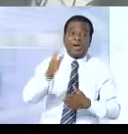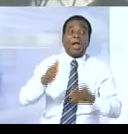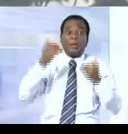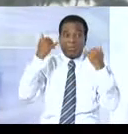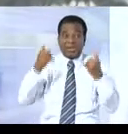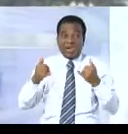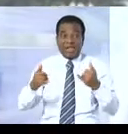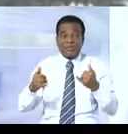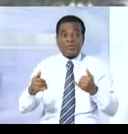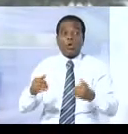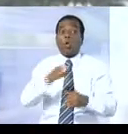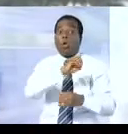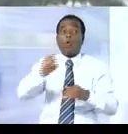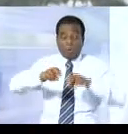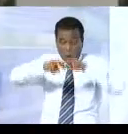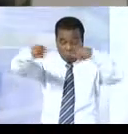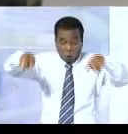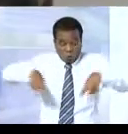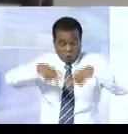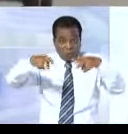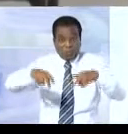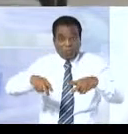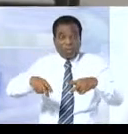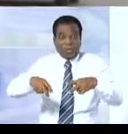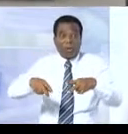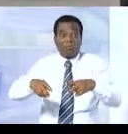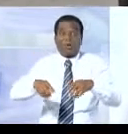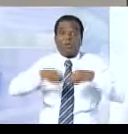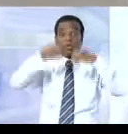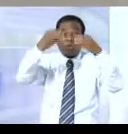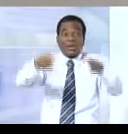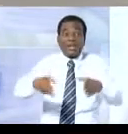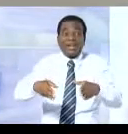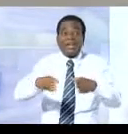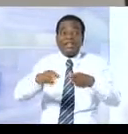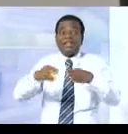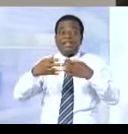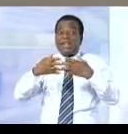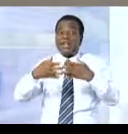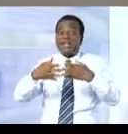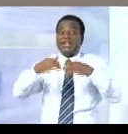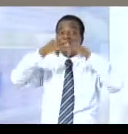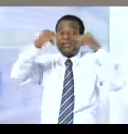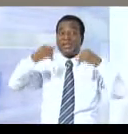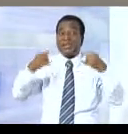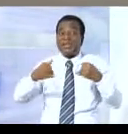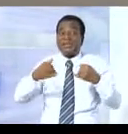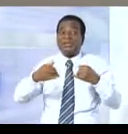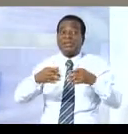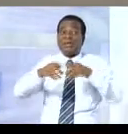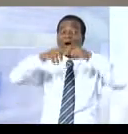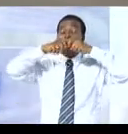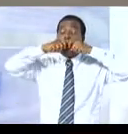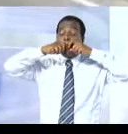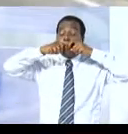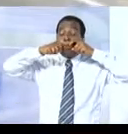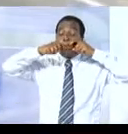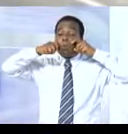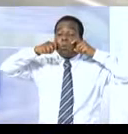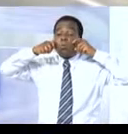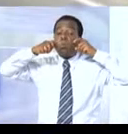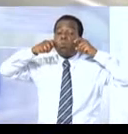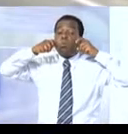ivoirienne du 3 juin 1978 et qui stipule que toute personne qui conduit un véhicule en état d'ébriété fera